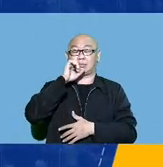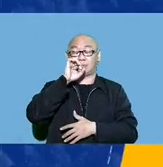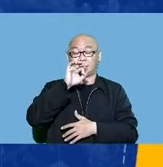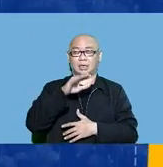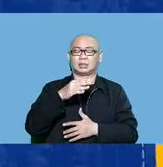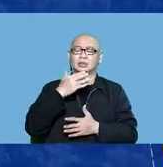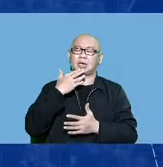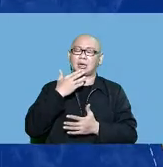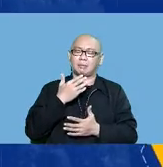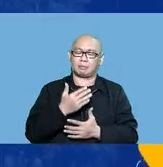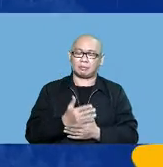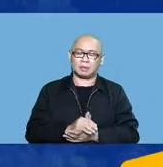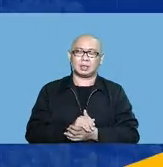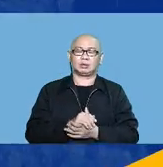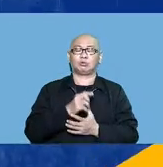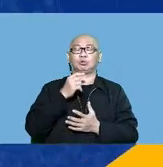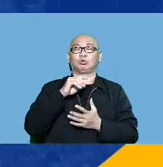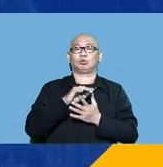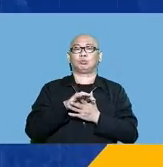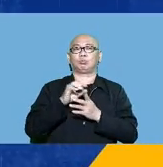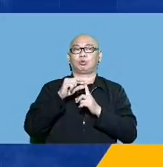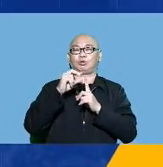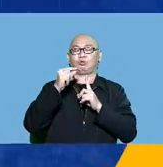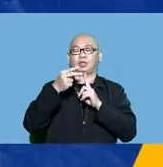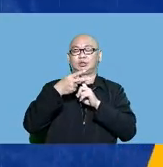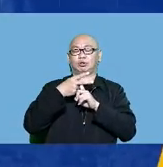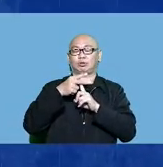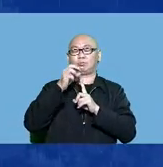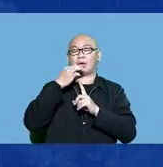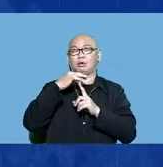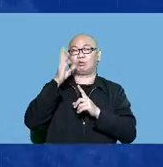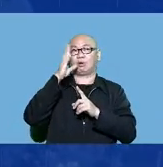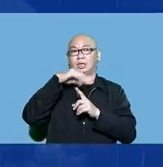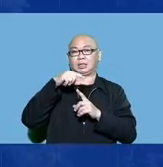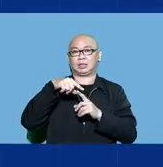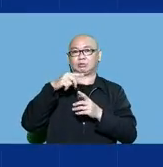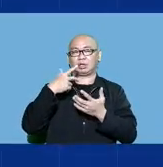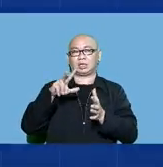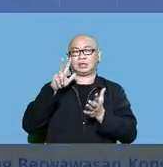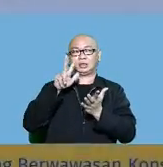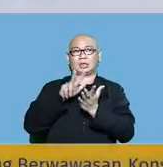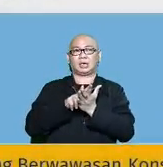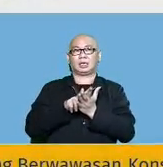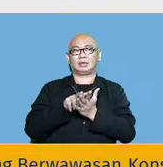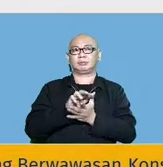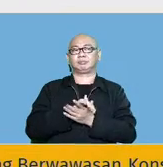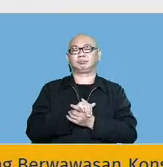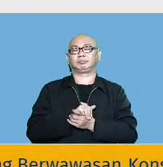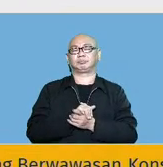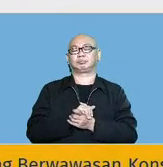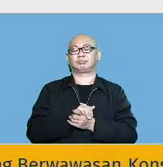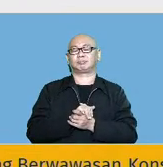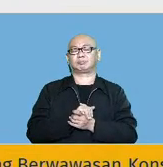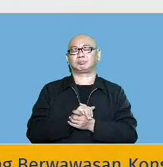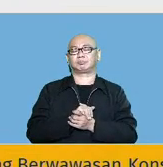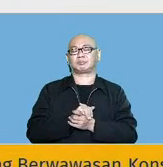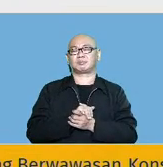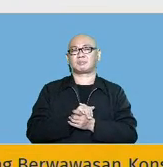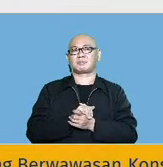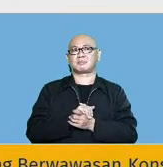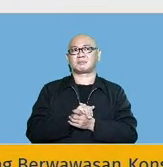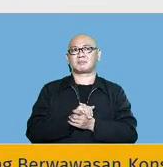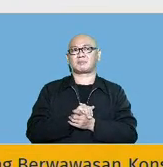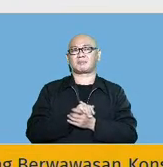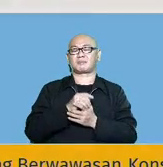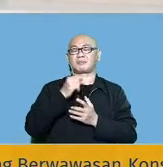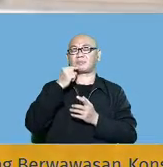sampaikan selamat kepada profesor baru yang hari ini dikukuhkan, Profesor Dr. Wiwi Isnaini, Profesor Dr. Dr.